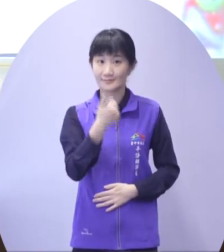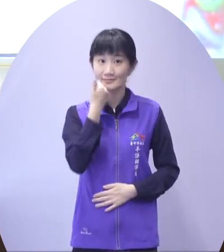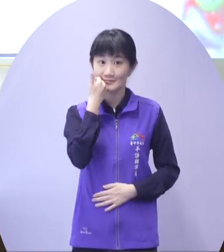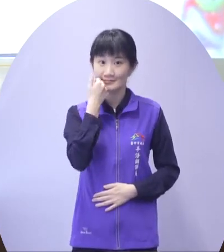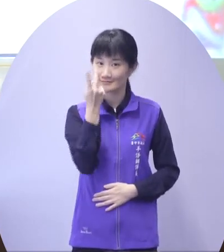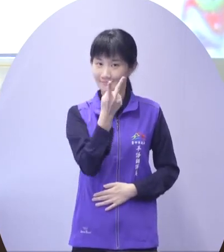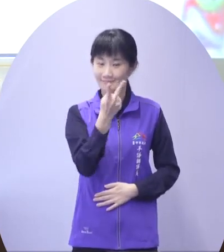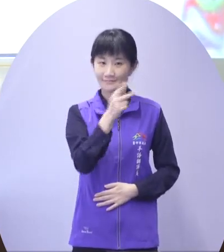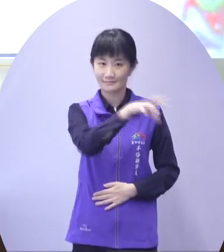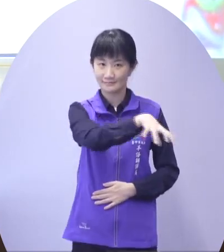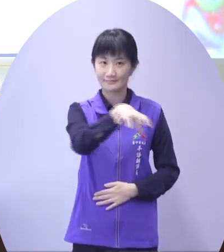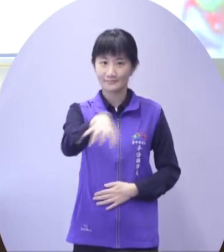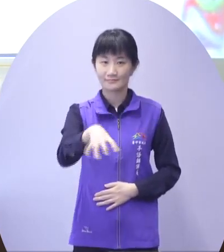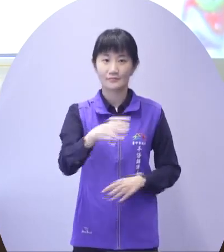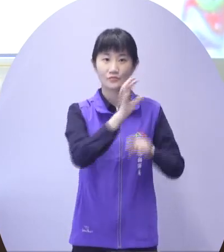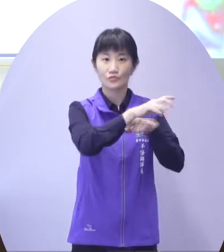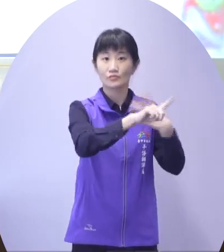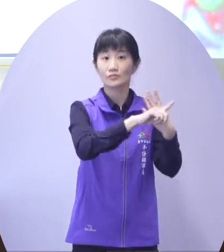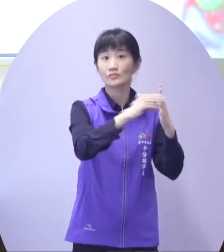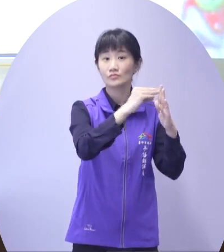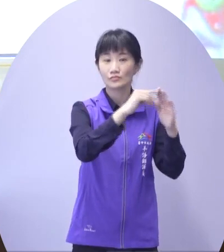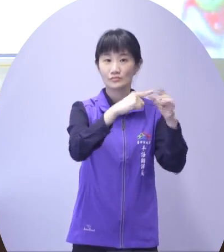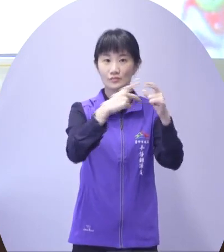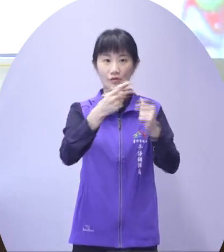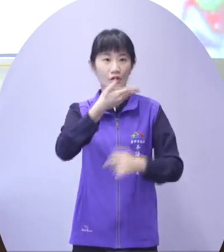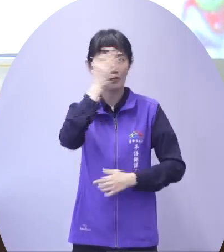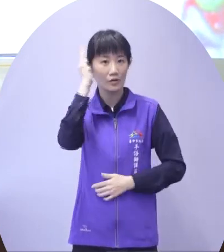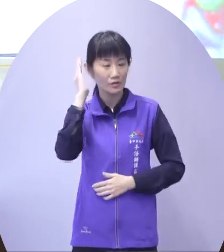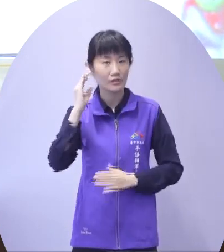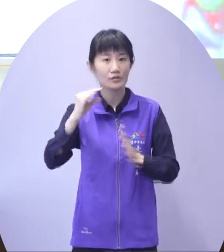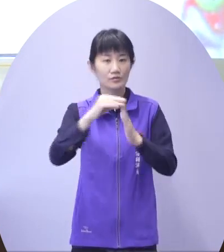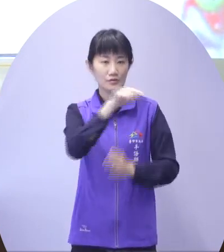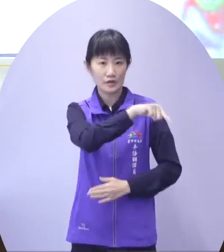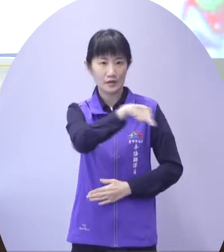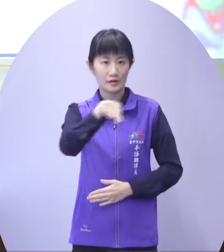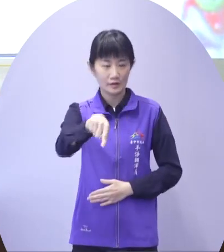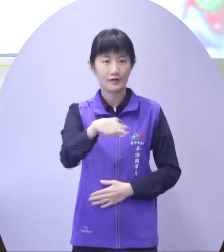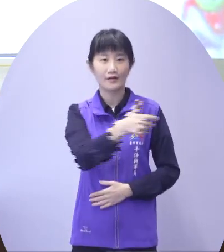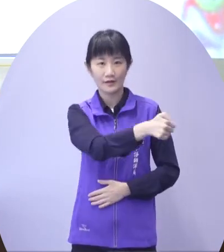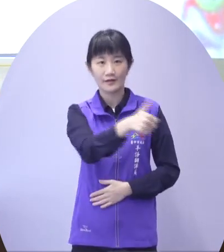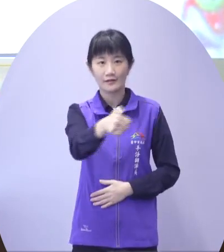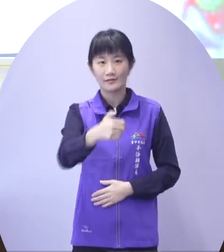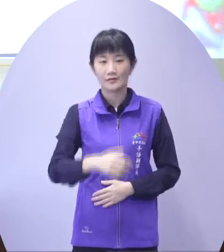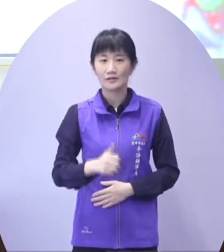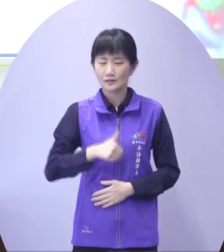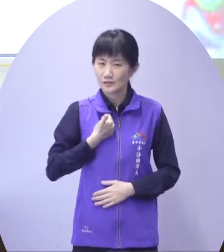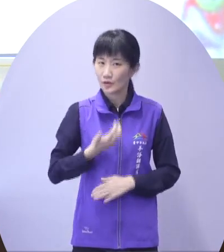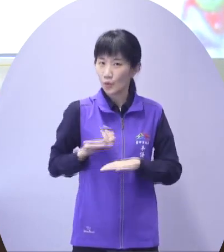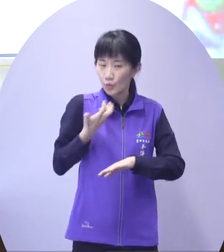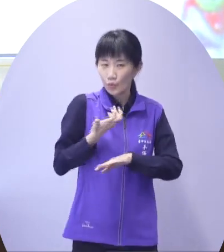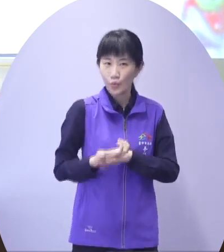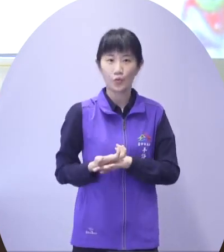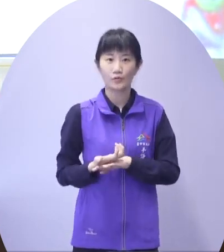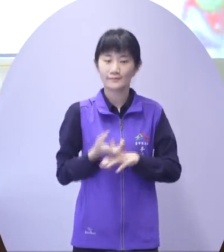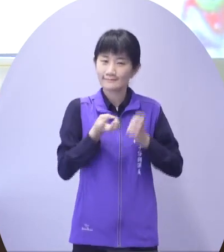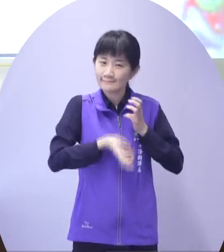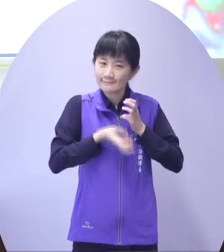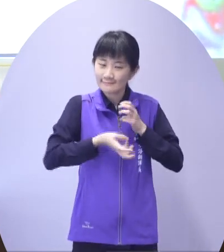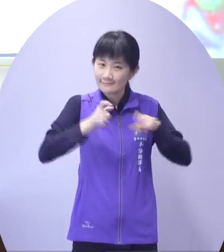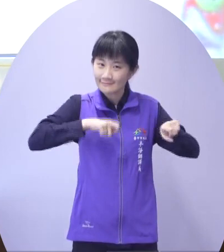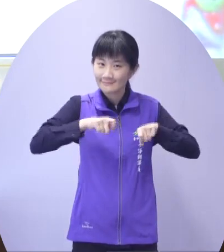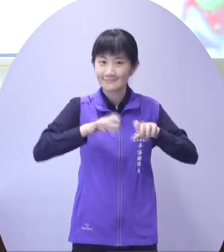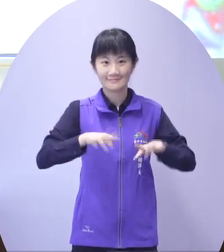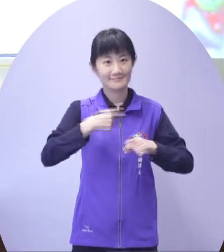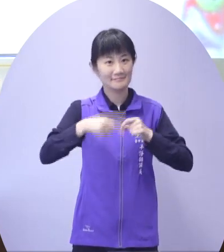我要特别感谢两个承办局，农业局以及管理局哈，经过非常这个用心的一个筹办哈，那今年会